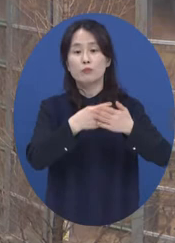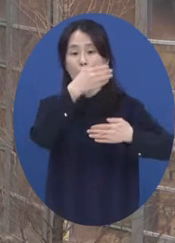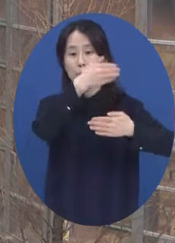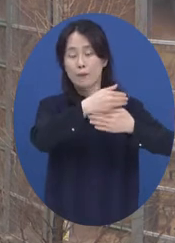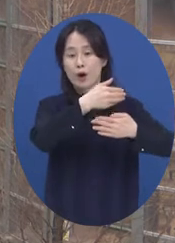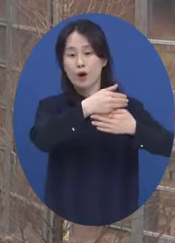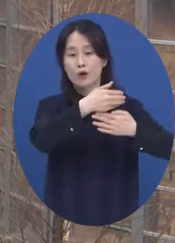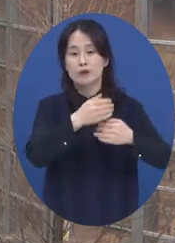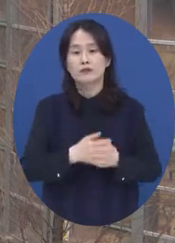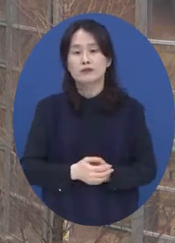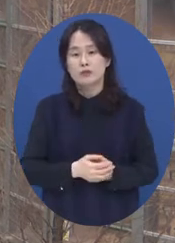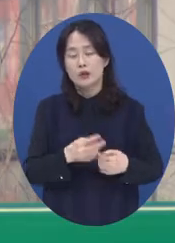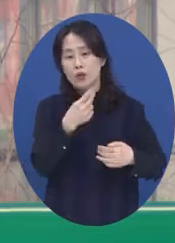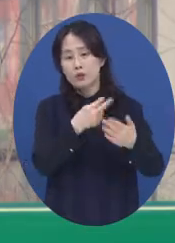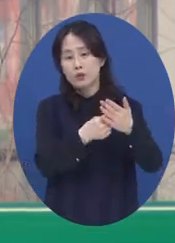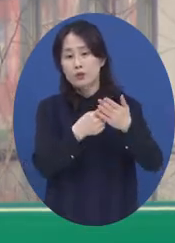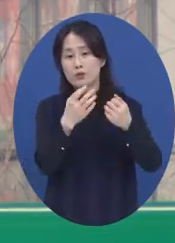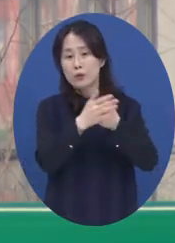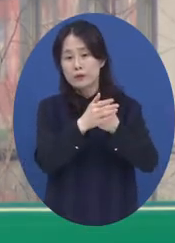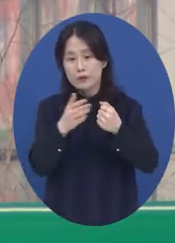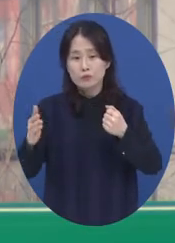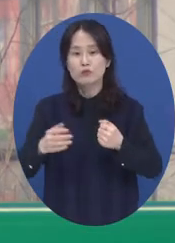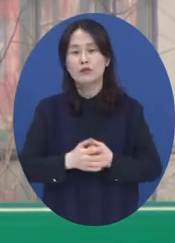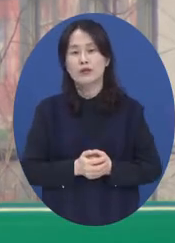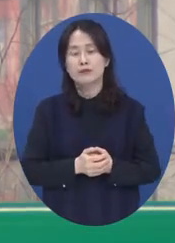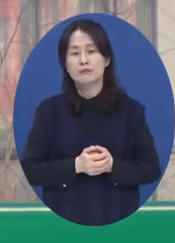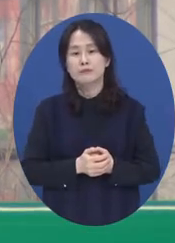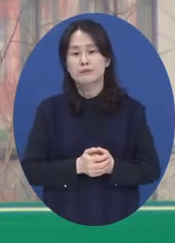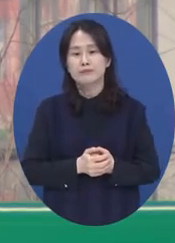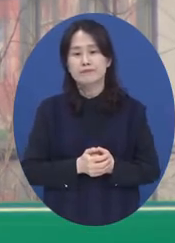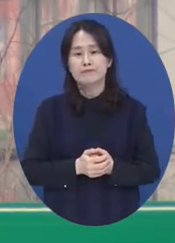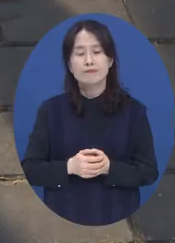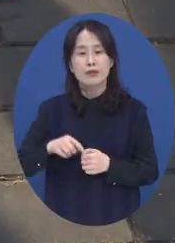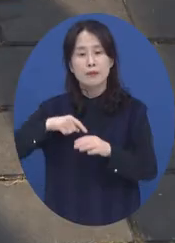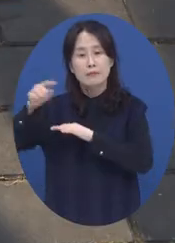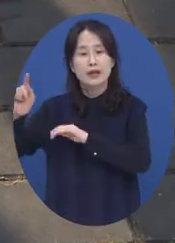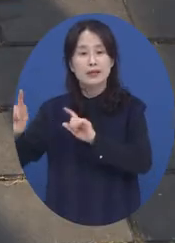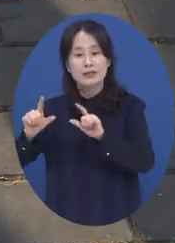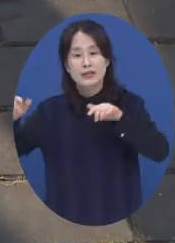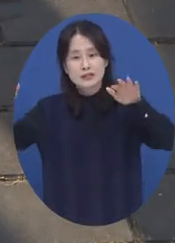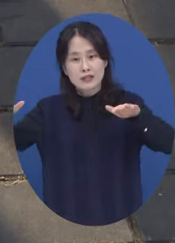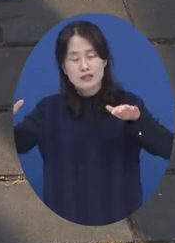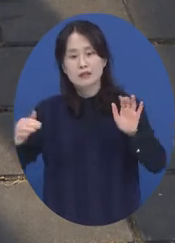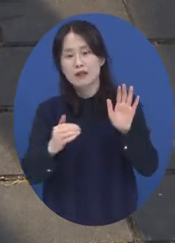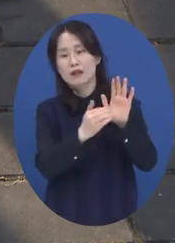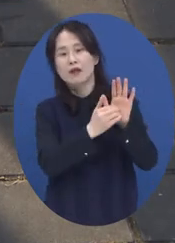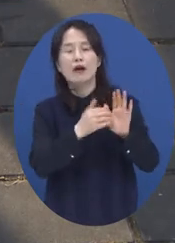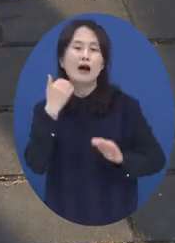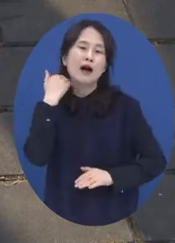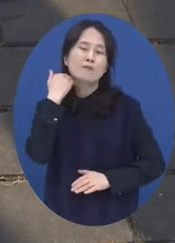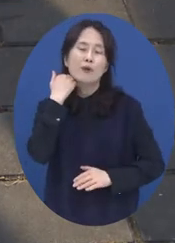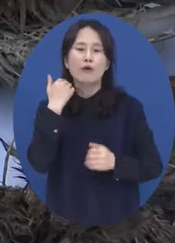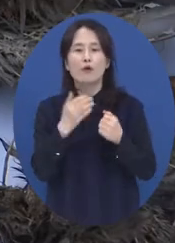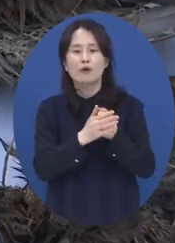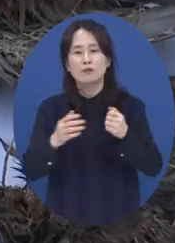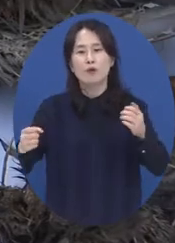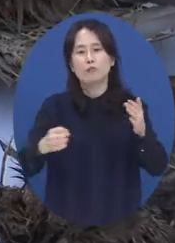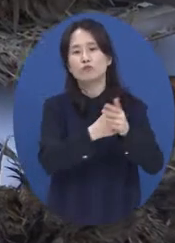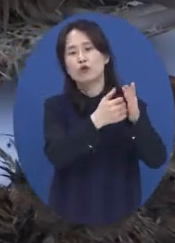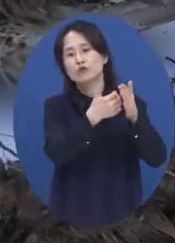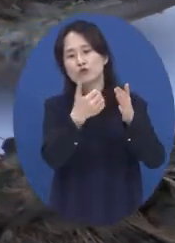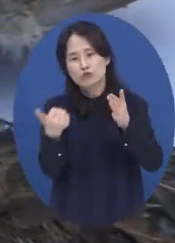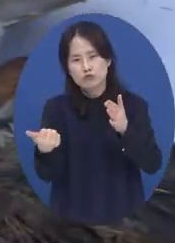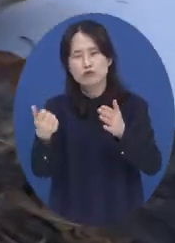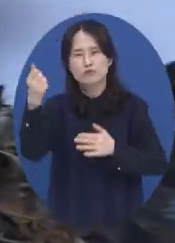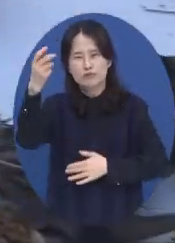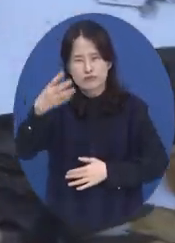오산시에 설치된 투명 방음벽. 투명한 유리로 만들어진 인공 구조물인 터라 야생 조류들이 장애물로 미처 인지하지